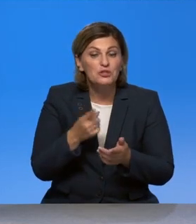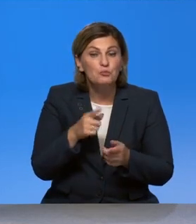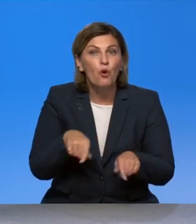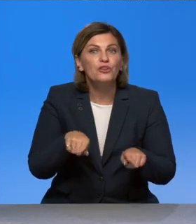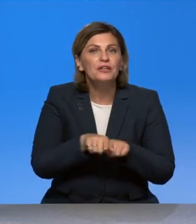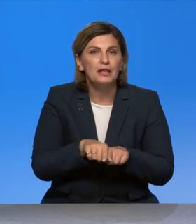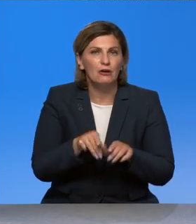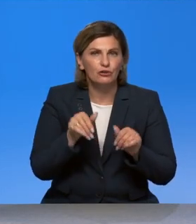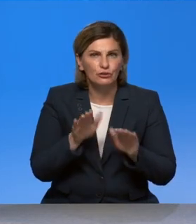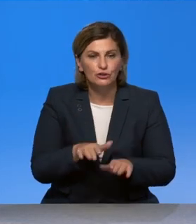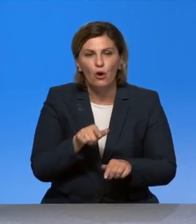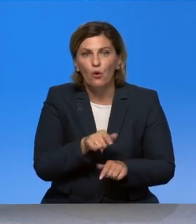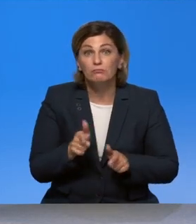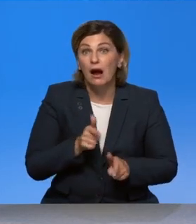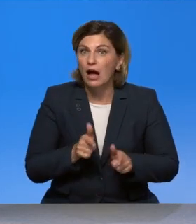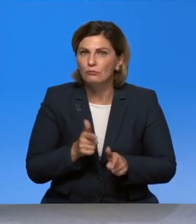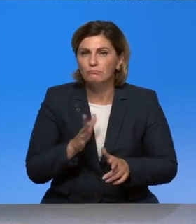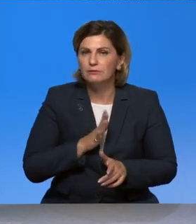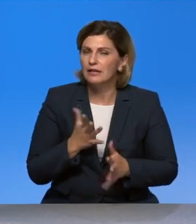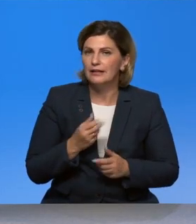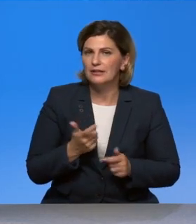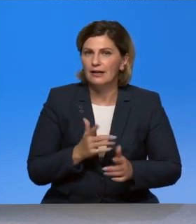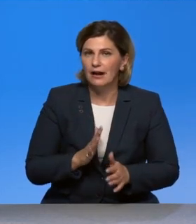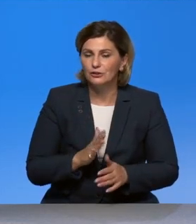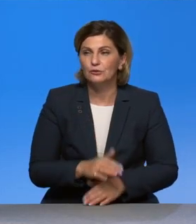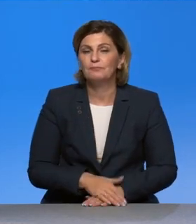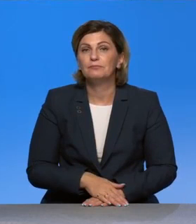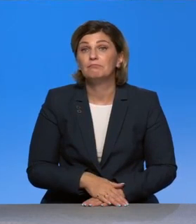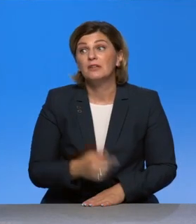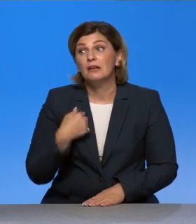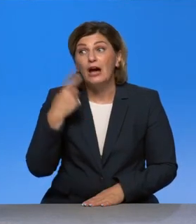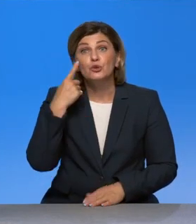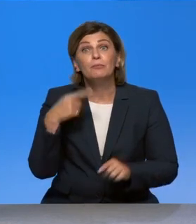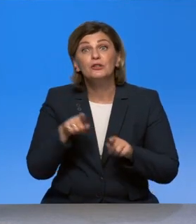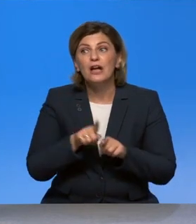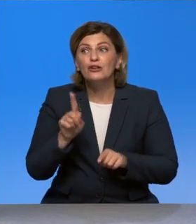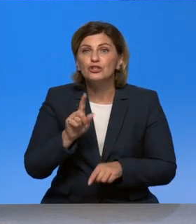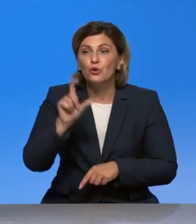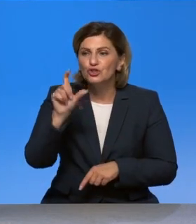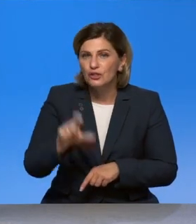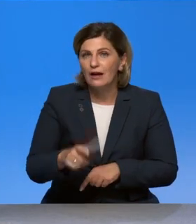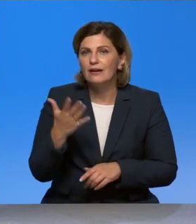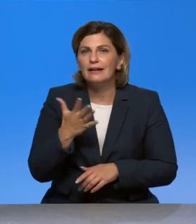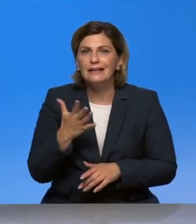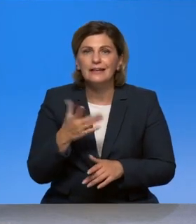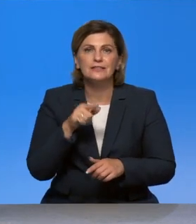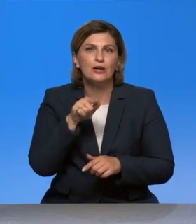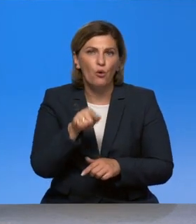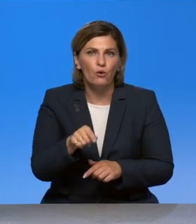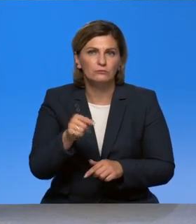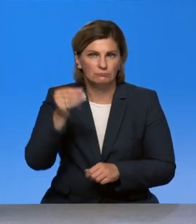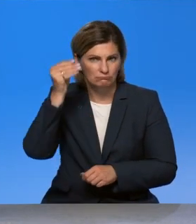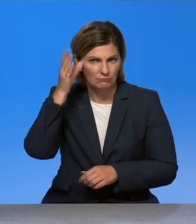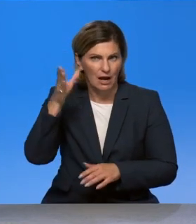он готовился или не готовился? Я думаю, что если человек изначально всесторонне развит, ему однозначно